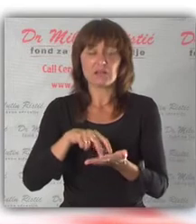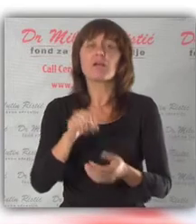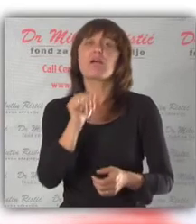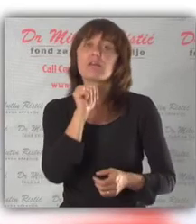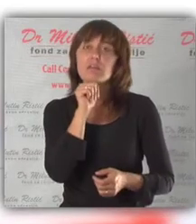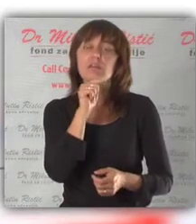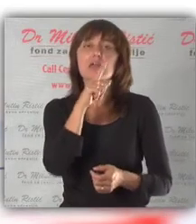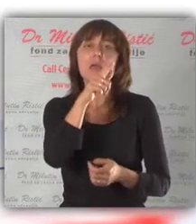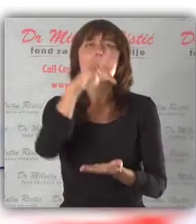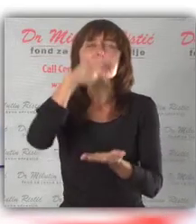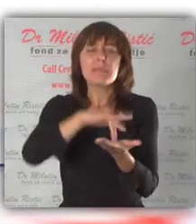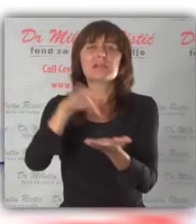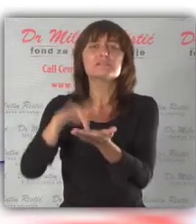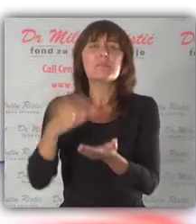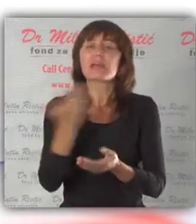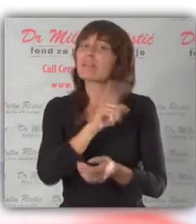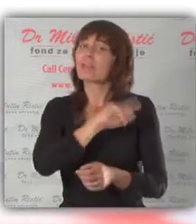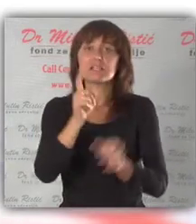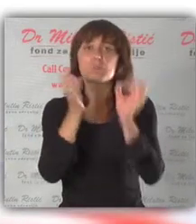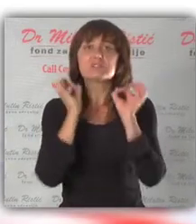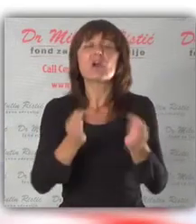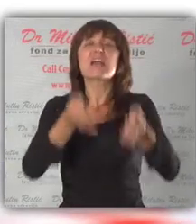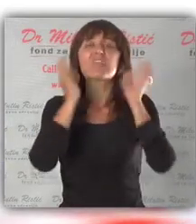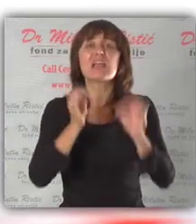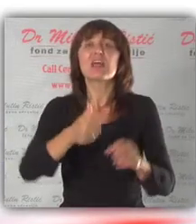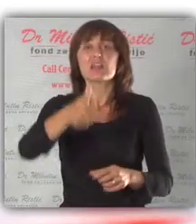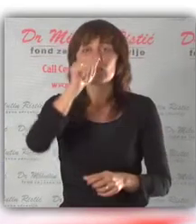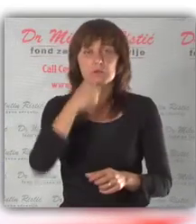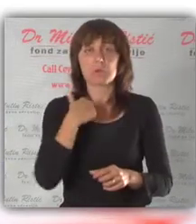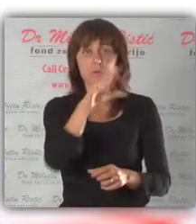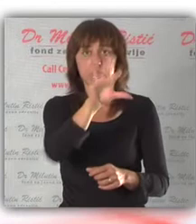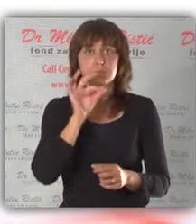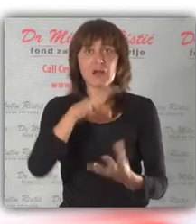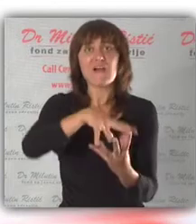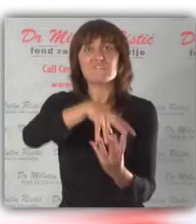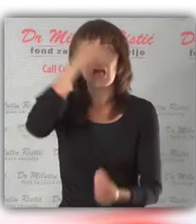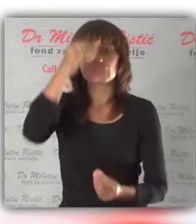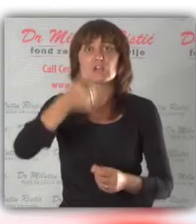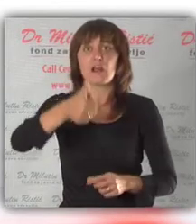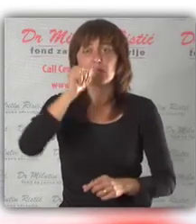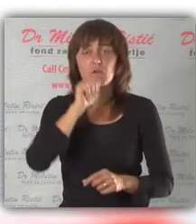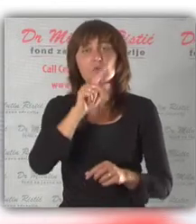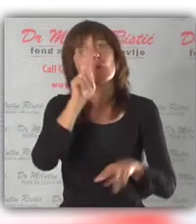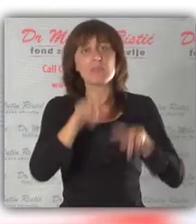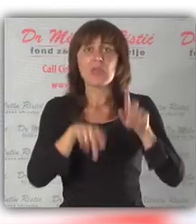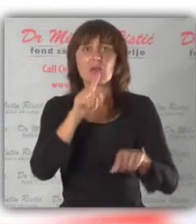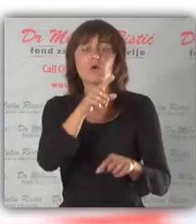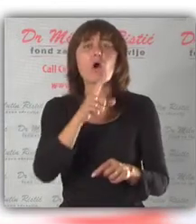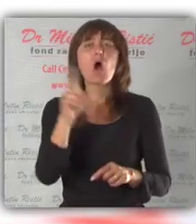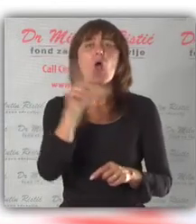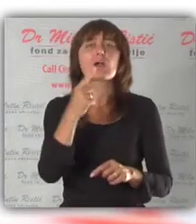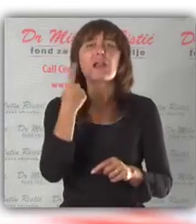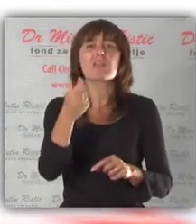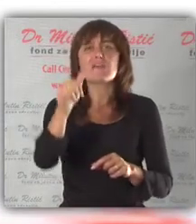u mestima gde nismo sigurni u kvalitet vode radije izaberemo flaširanu vodu nego vodu sa